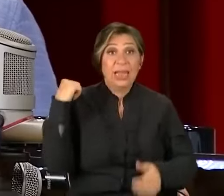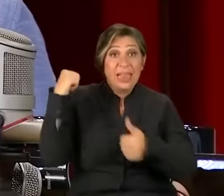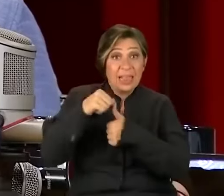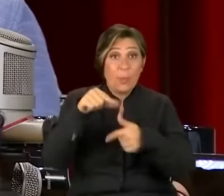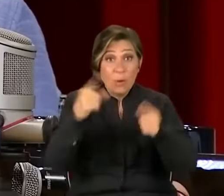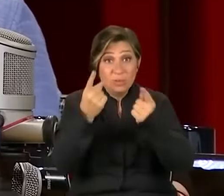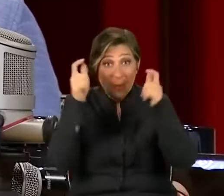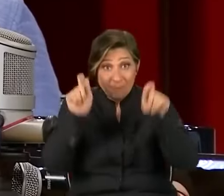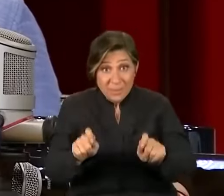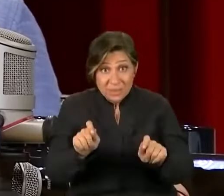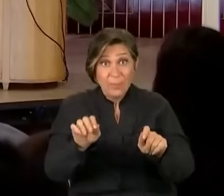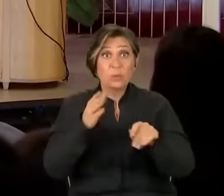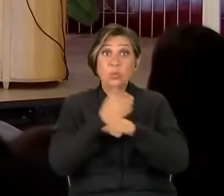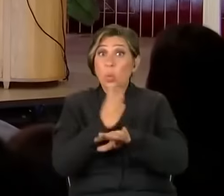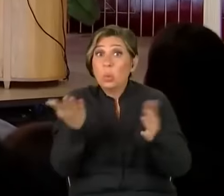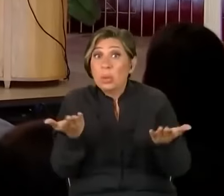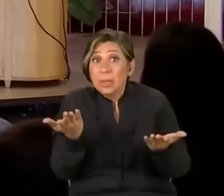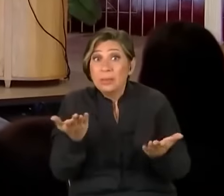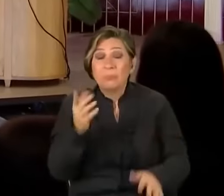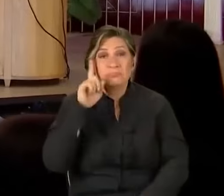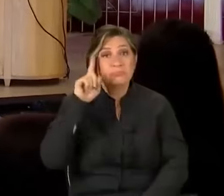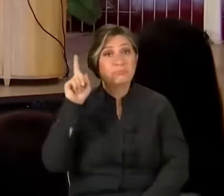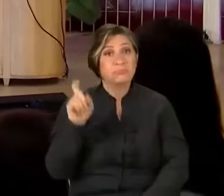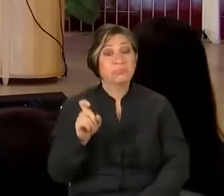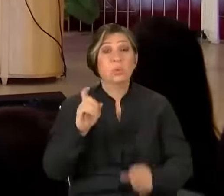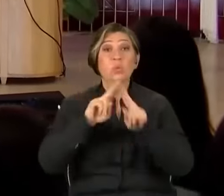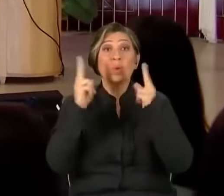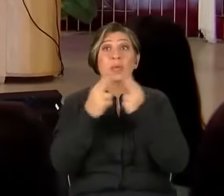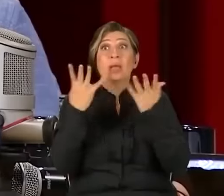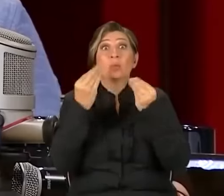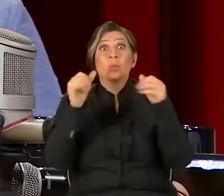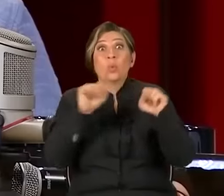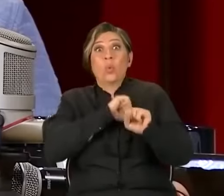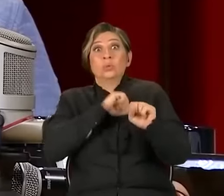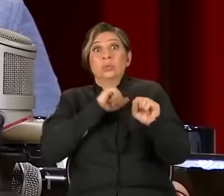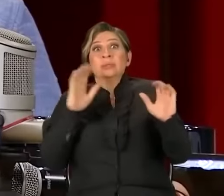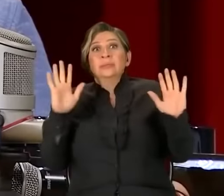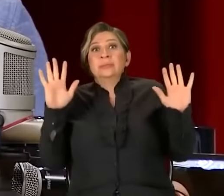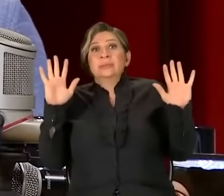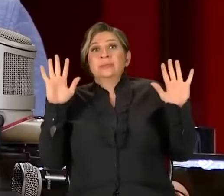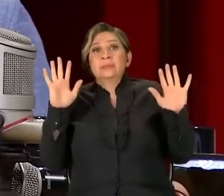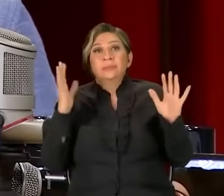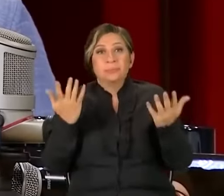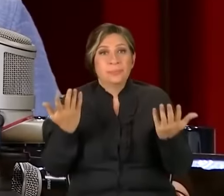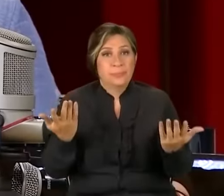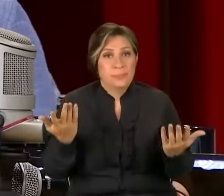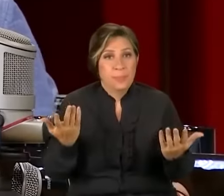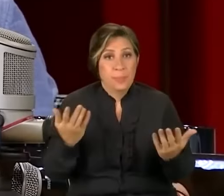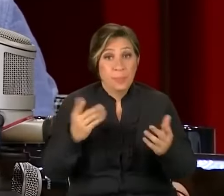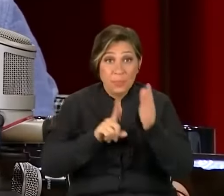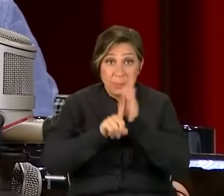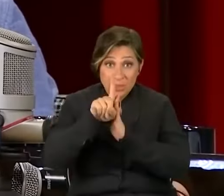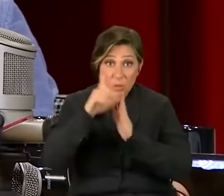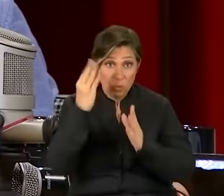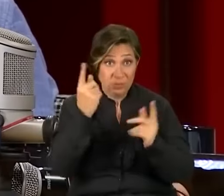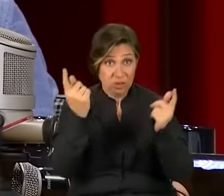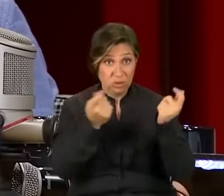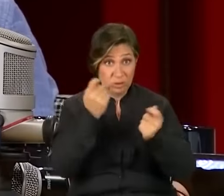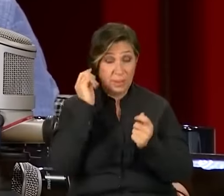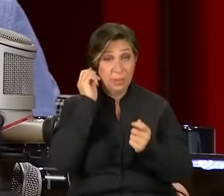böyle bir şeye başlamak ne kadar doğru olabilir sorusu sorduğum zaman dünyanın en korkutucu cevabıyla karşılaşıyorsun. Yani başarılı olduğun bir